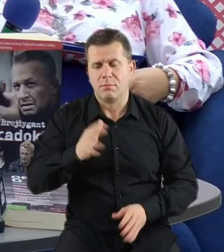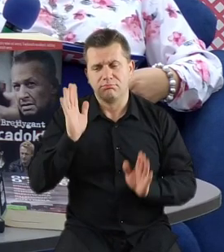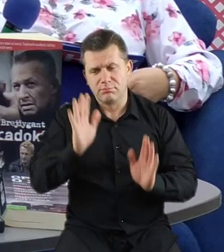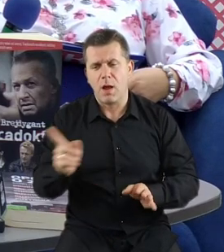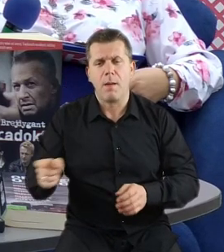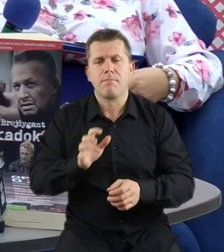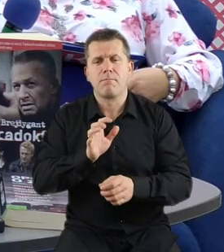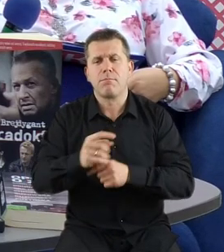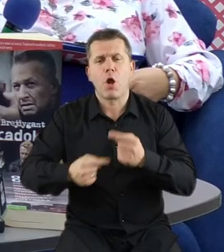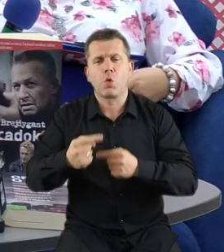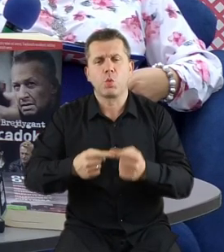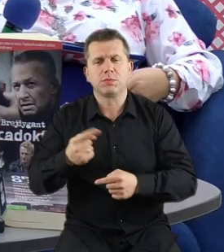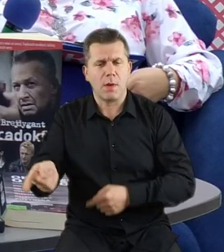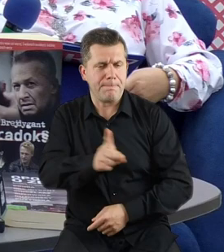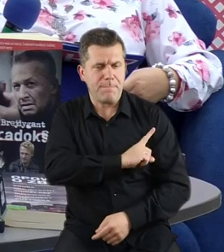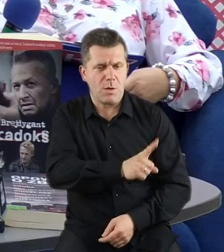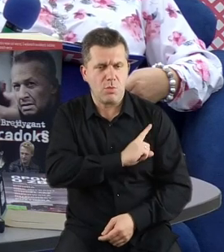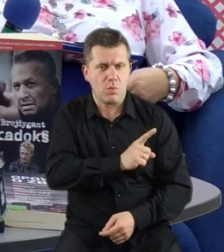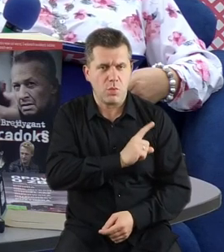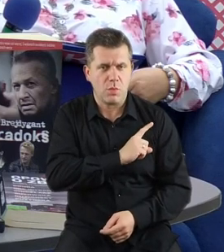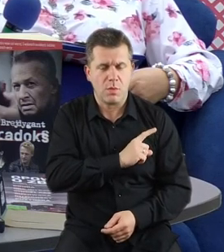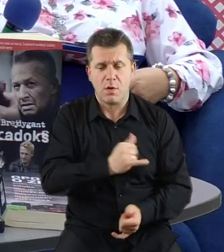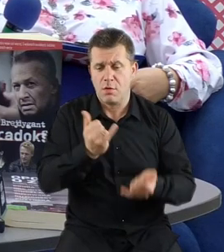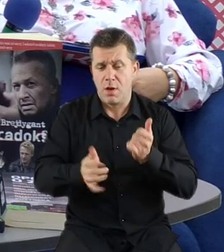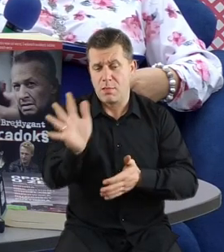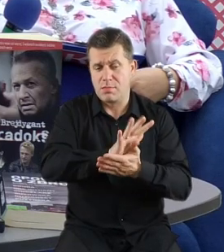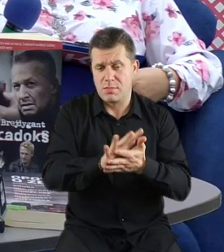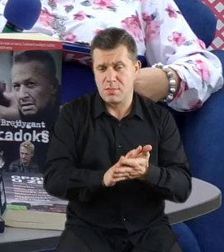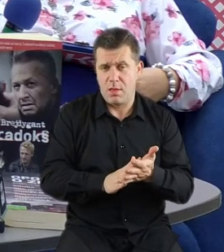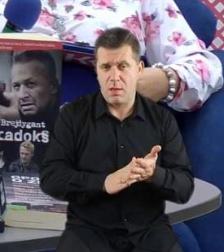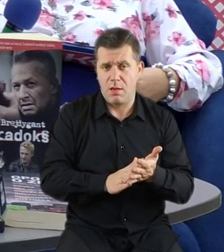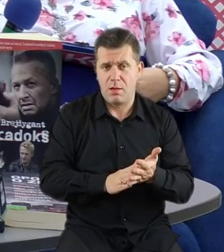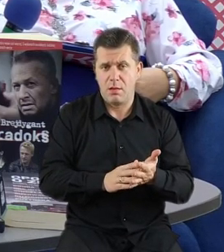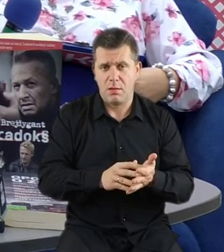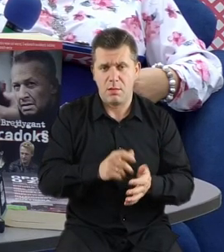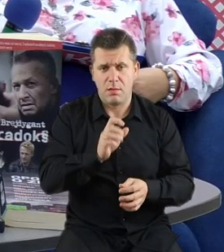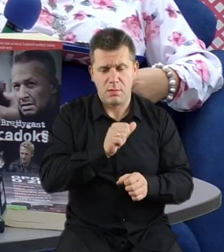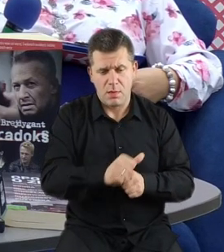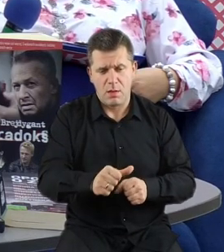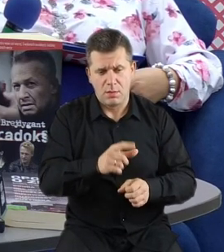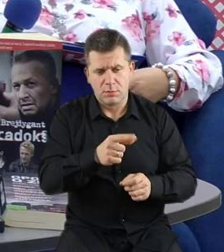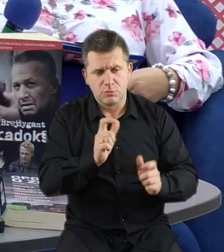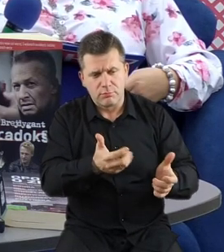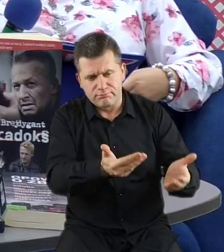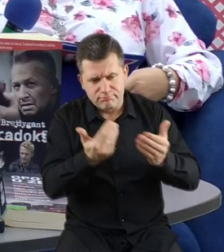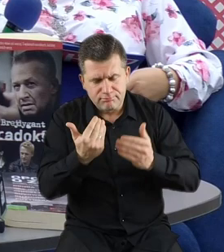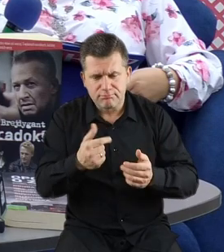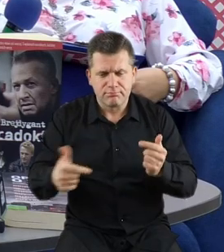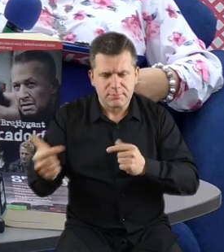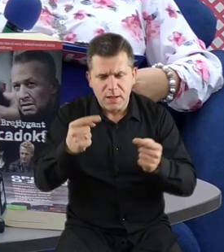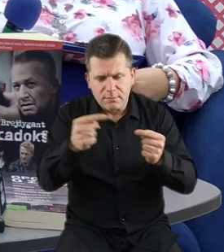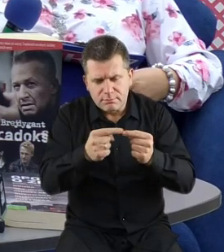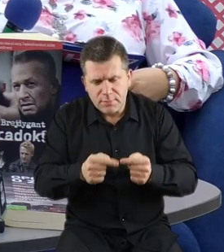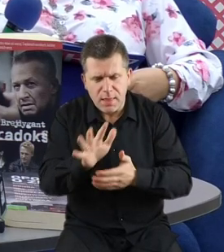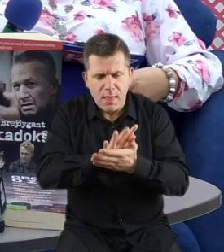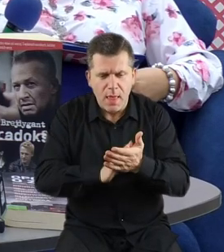producent pilnuje, żeby to już, jeżeli te teksty, które są z mozołem ogromnym, się dochodzi jakby do tych tekstów